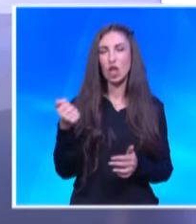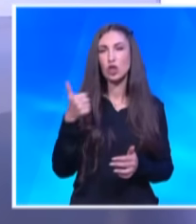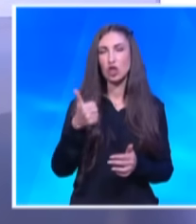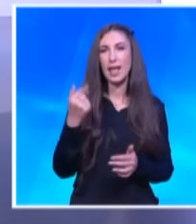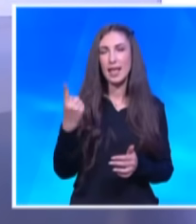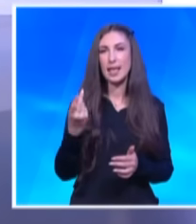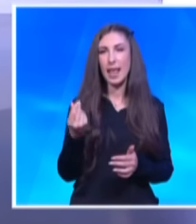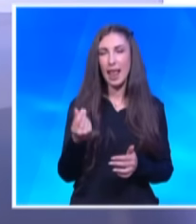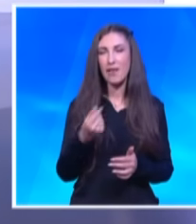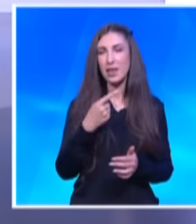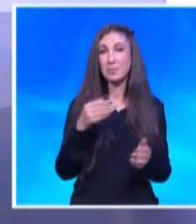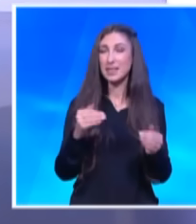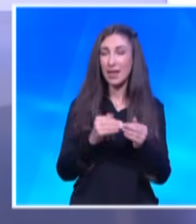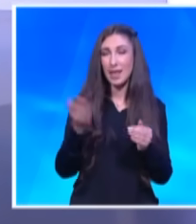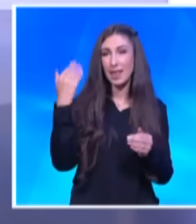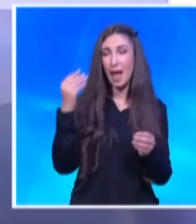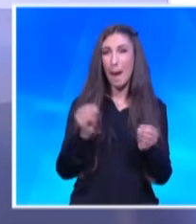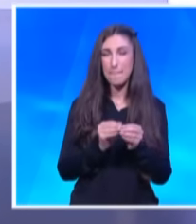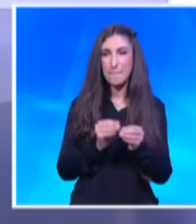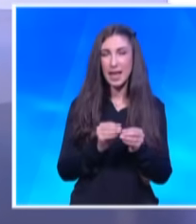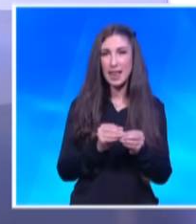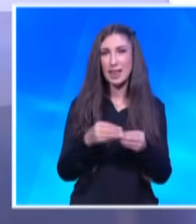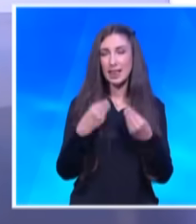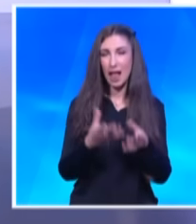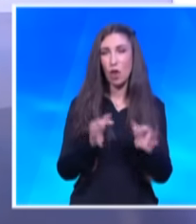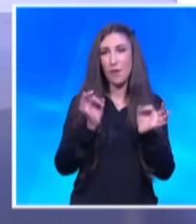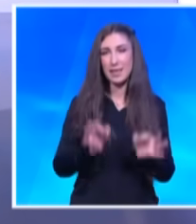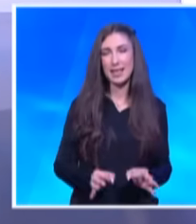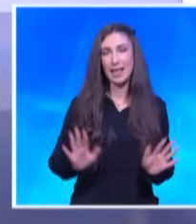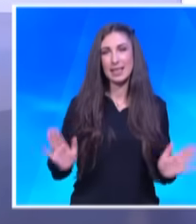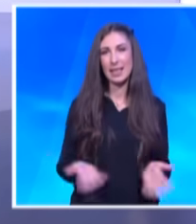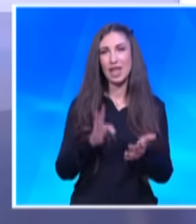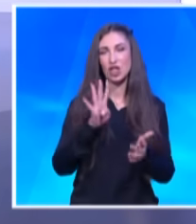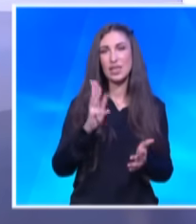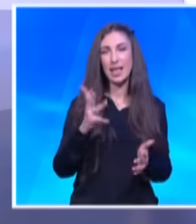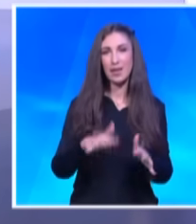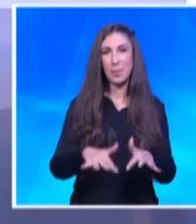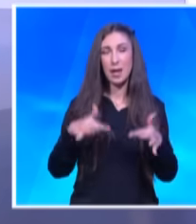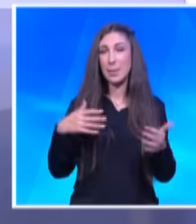5661 лева. За сравнение през април, когато беше даден официалният старт на 49-я парламент, заплатата е била в размер